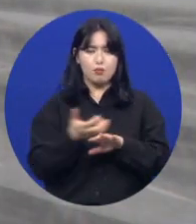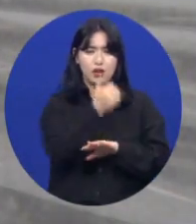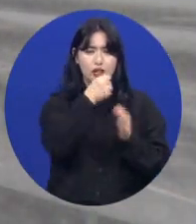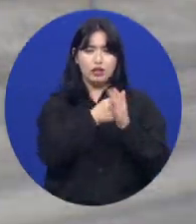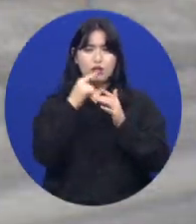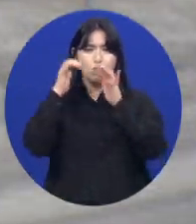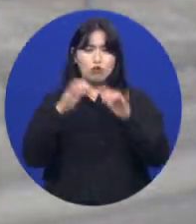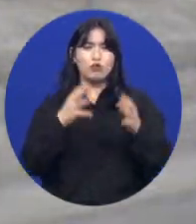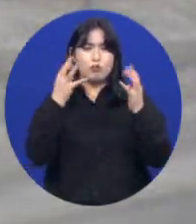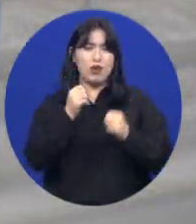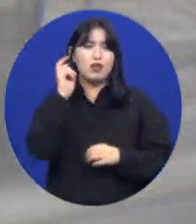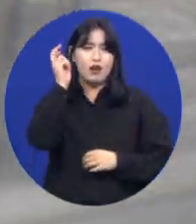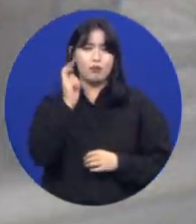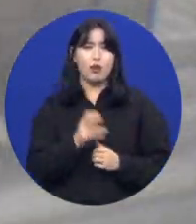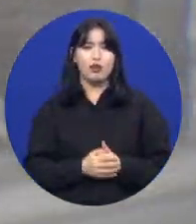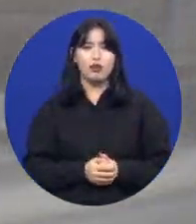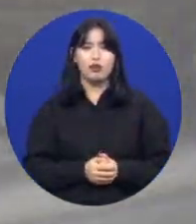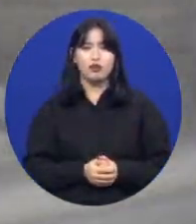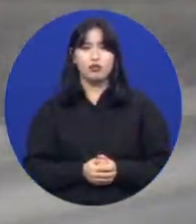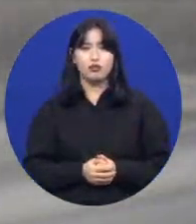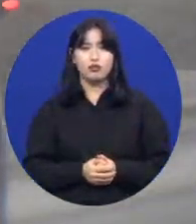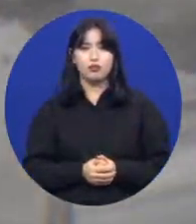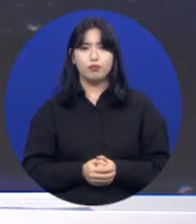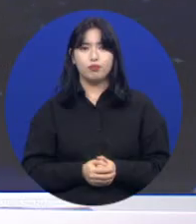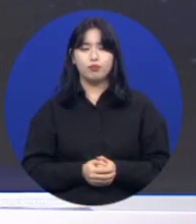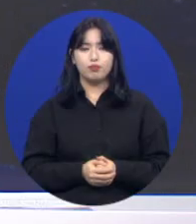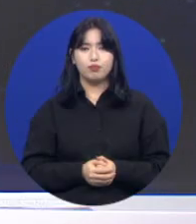있겠다고 예보했습니다.